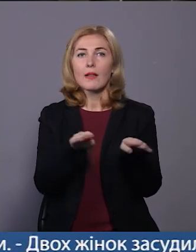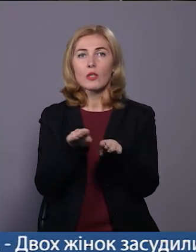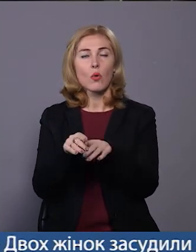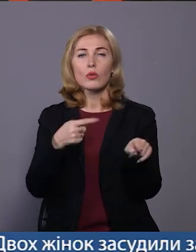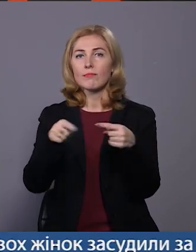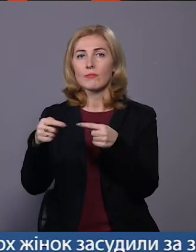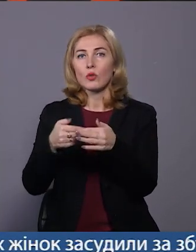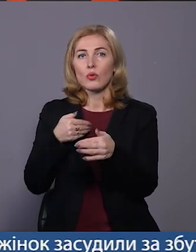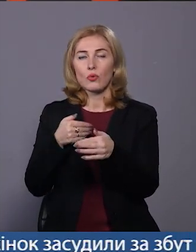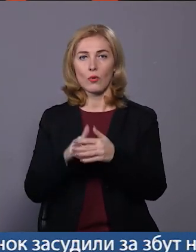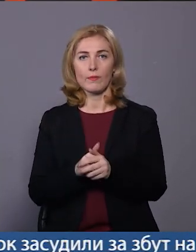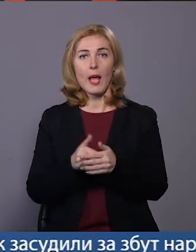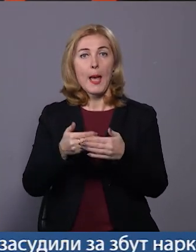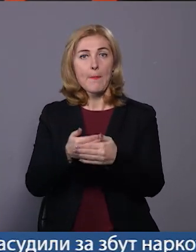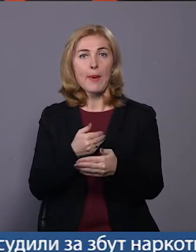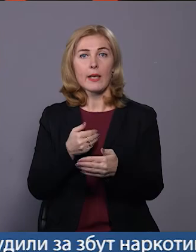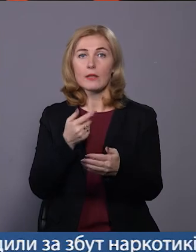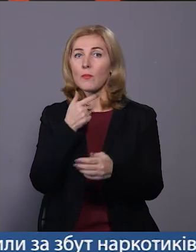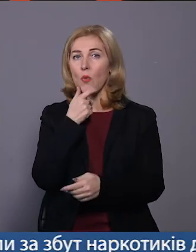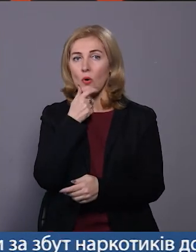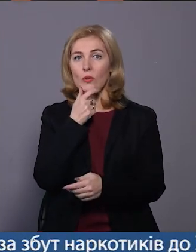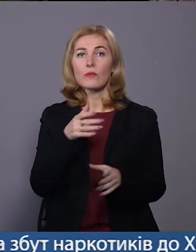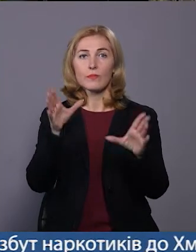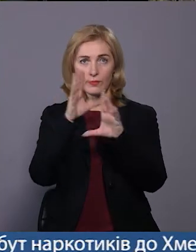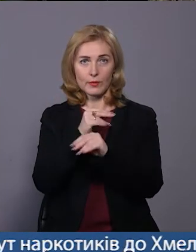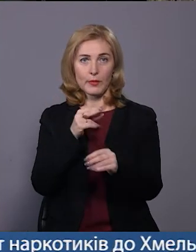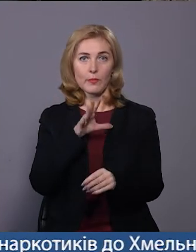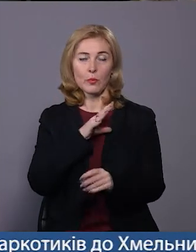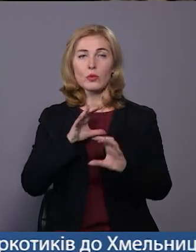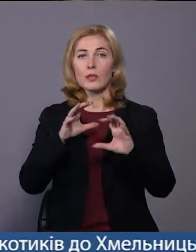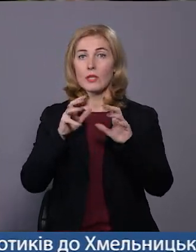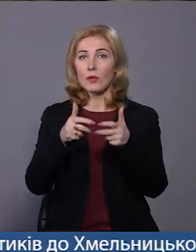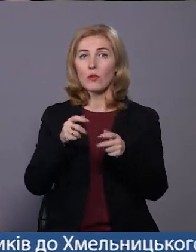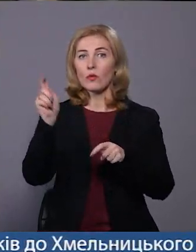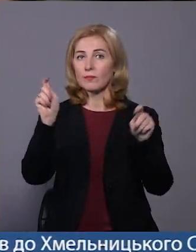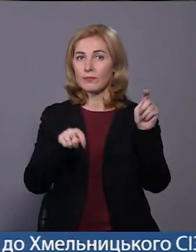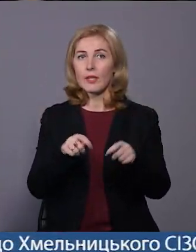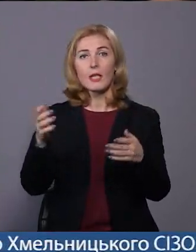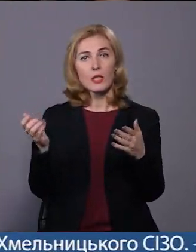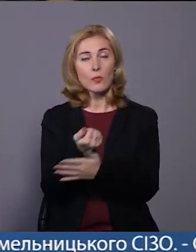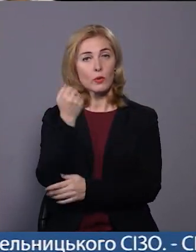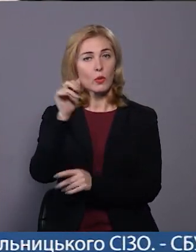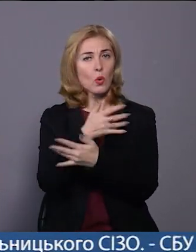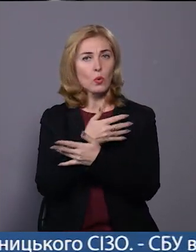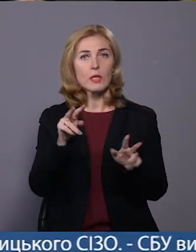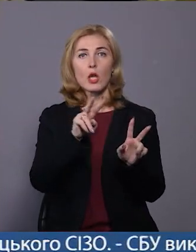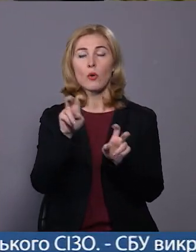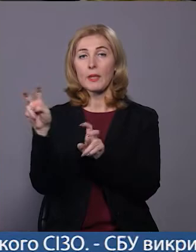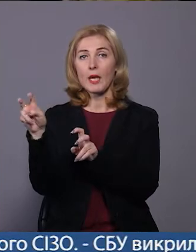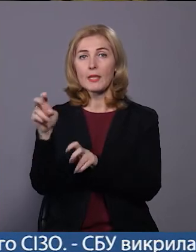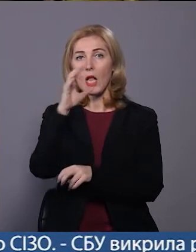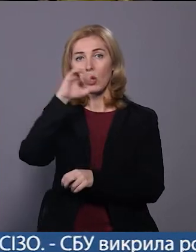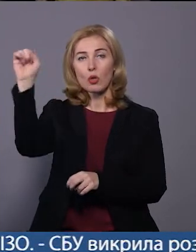що було до цього. Перед прокатом в Україні фільм встиг побувати на світових кінофестивалях та здобути перемогу у різних номінаціях.